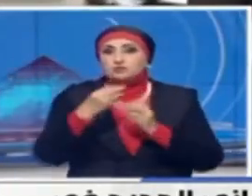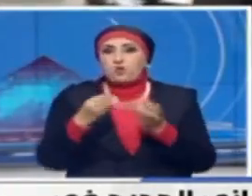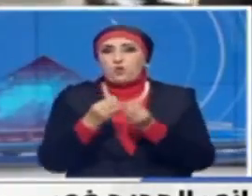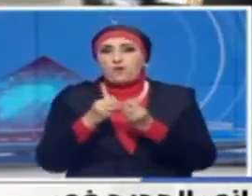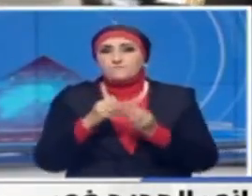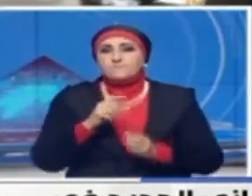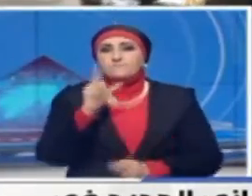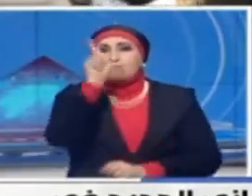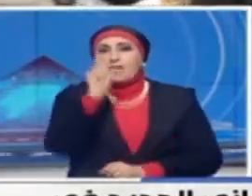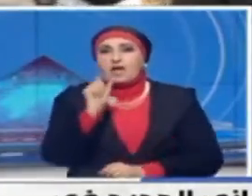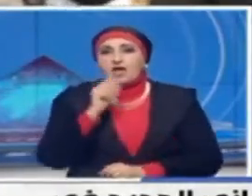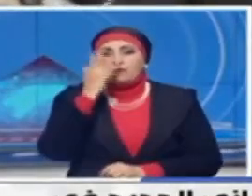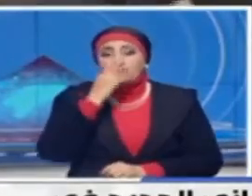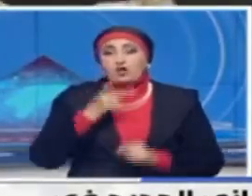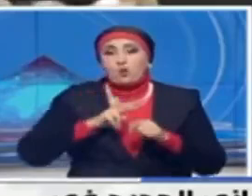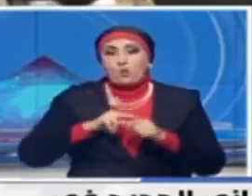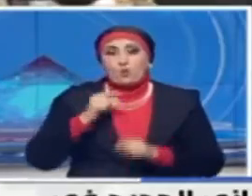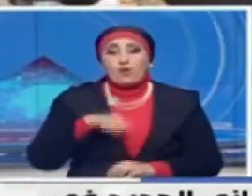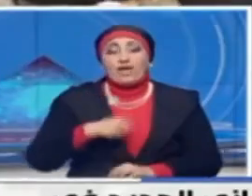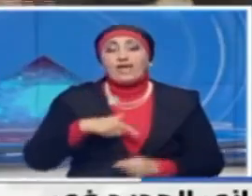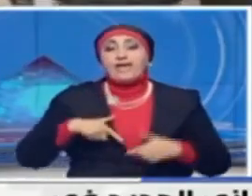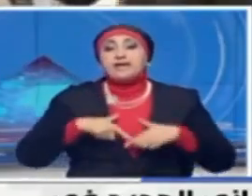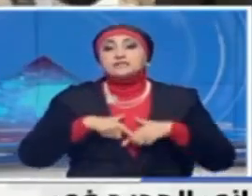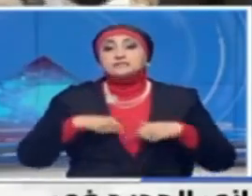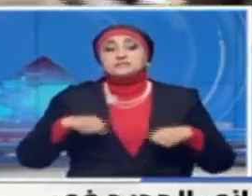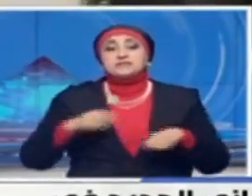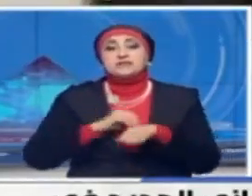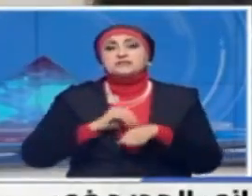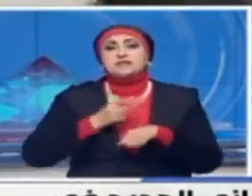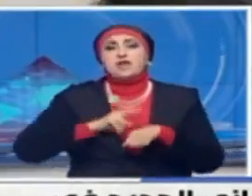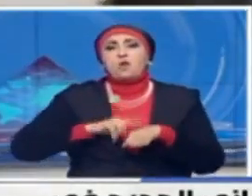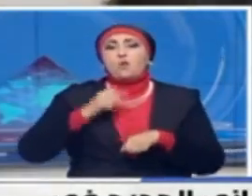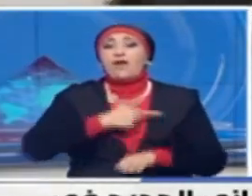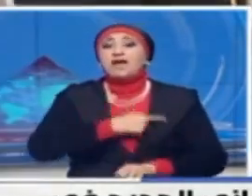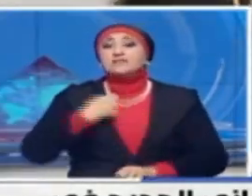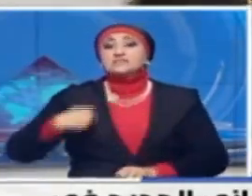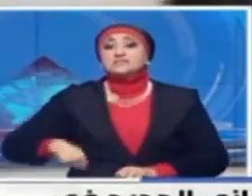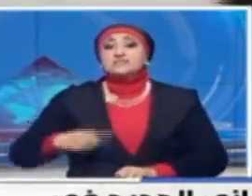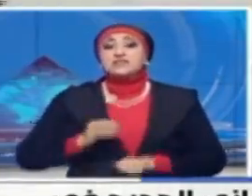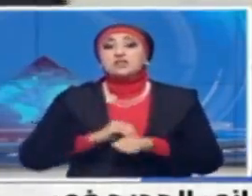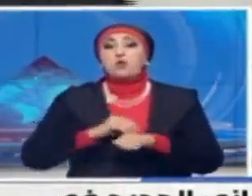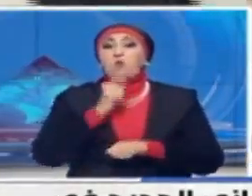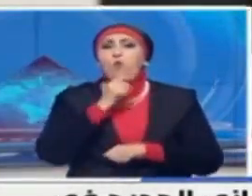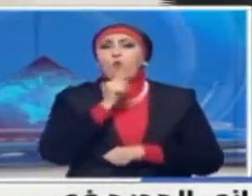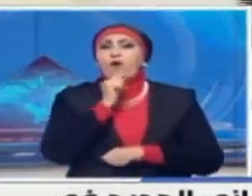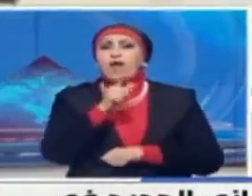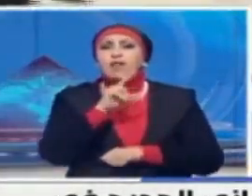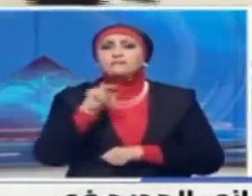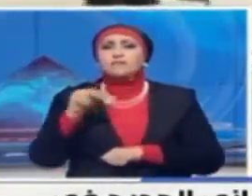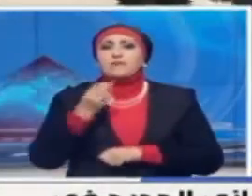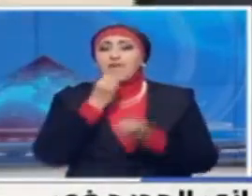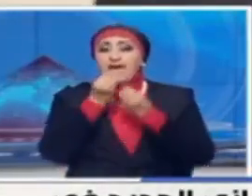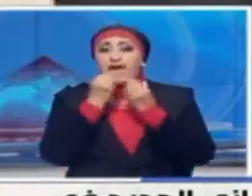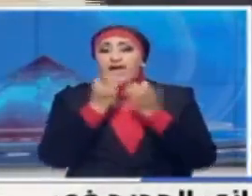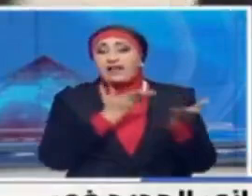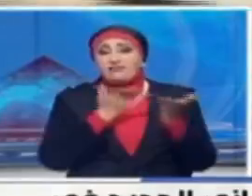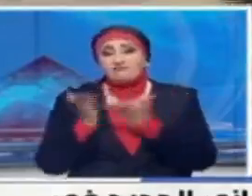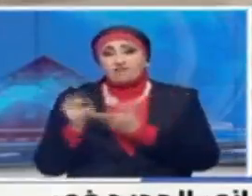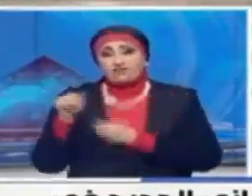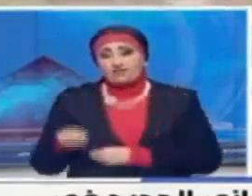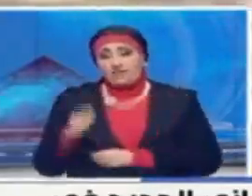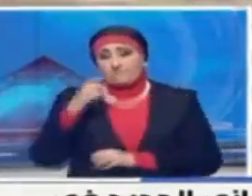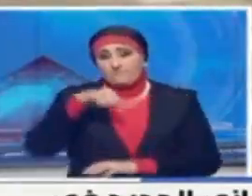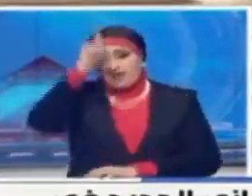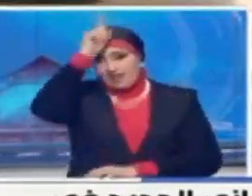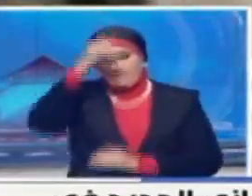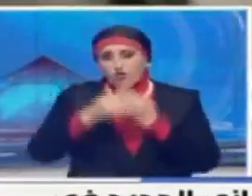مع إفريقيا وكذلك مع الصين. جاءت تصريحات الرئيس الفرنسي إيمانويل ماكرون في ختام غداء عمل مع المستشار